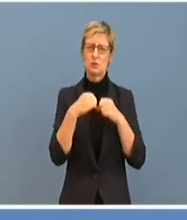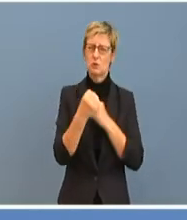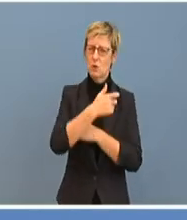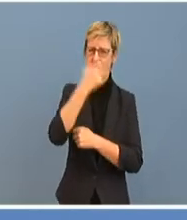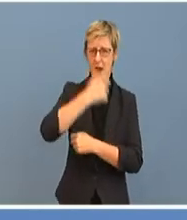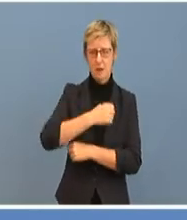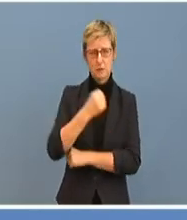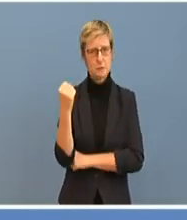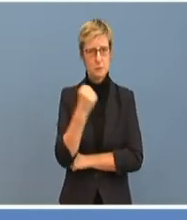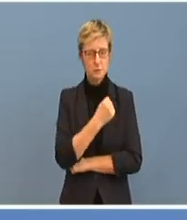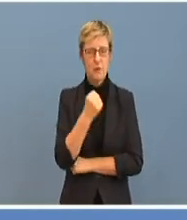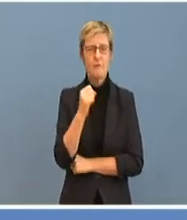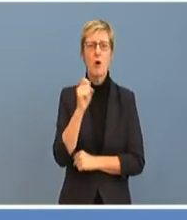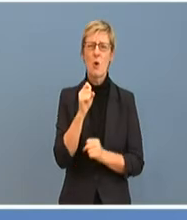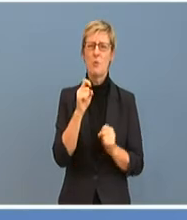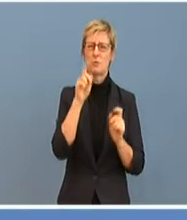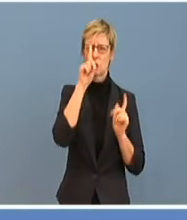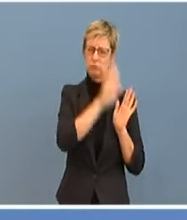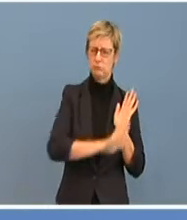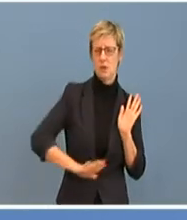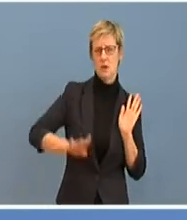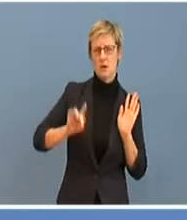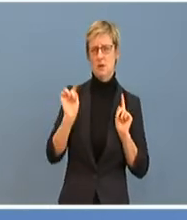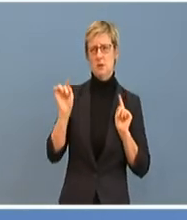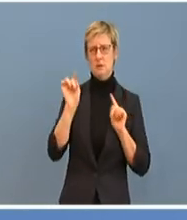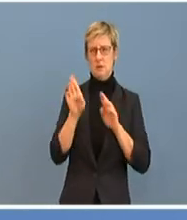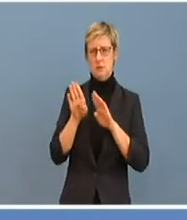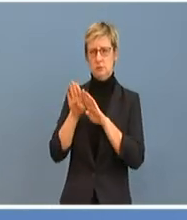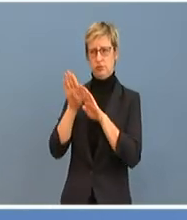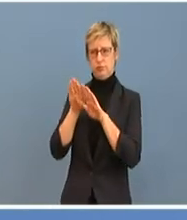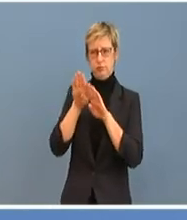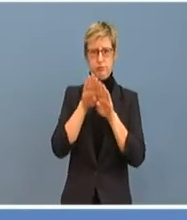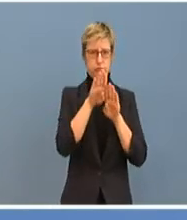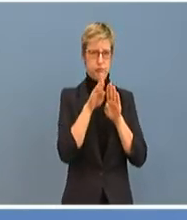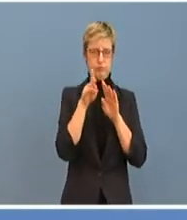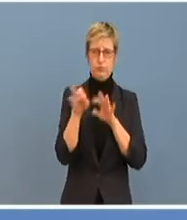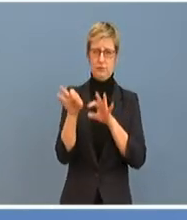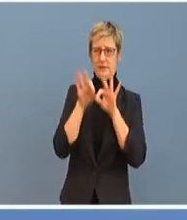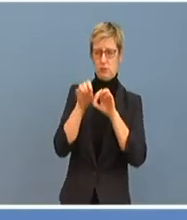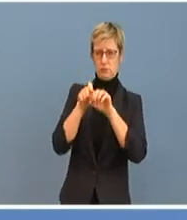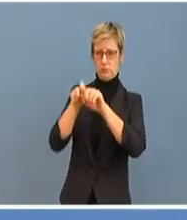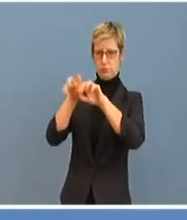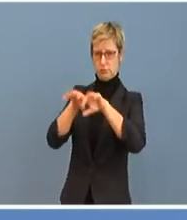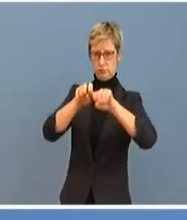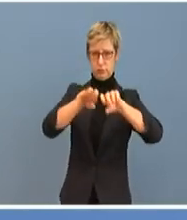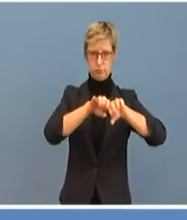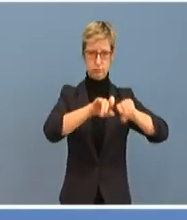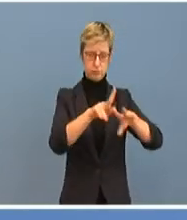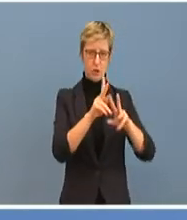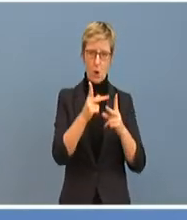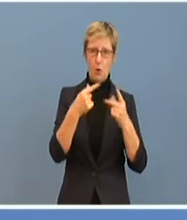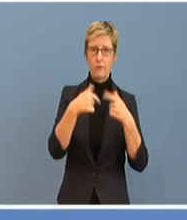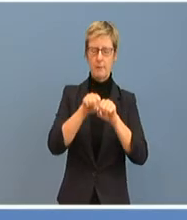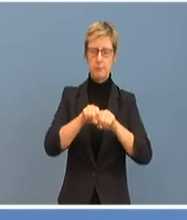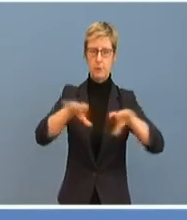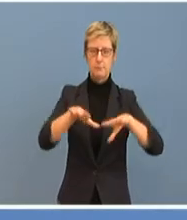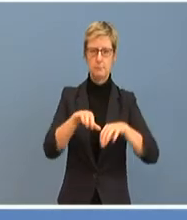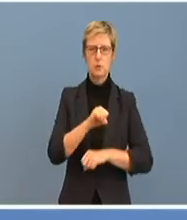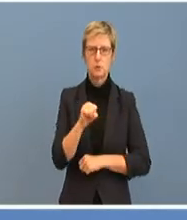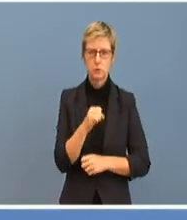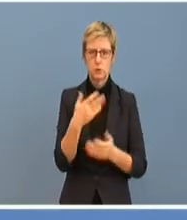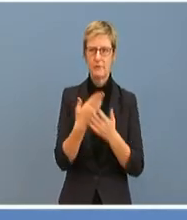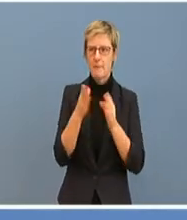steigende Infektionszahlen verzeichnen und in vielen Gegenden, gerade in Großstädten und Ballungsräumen, auch sprunghaft